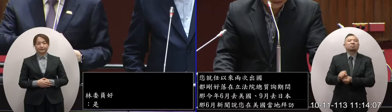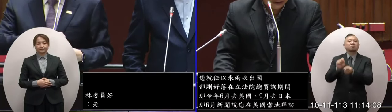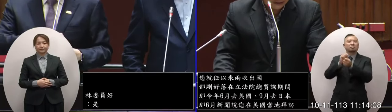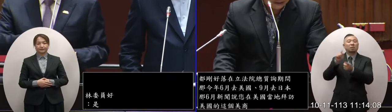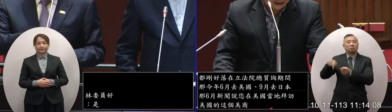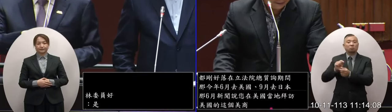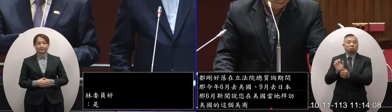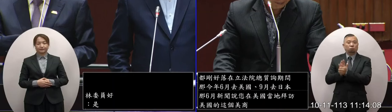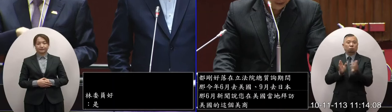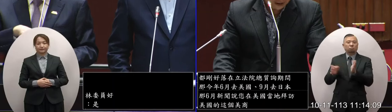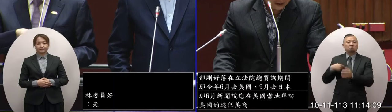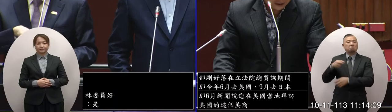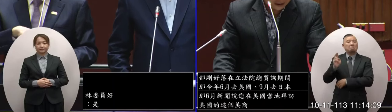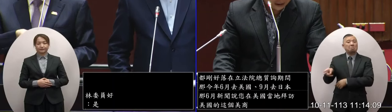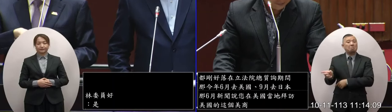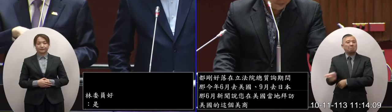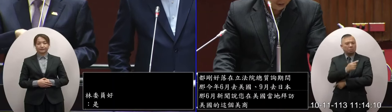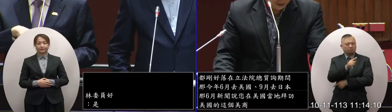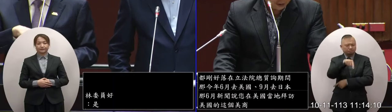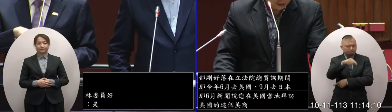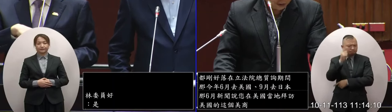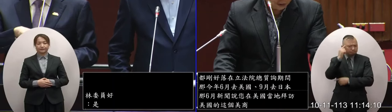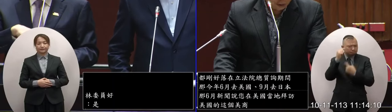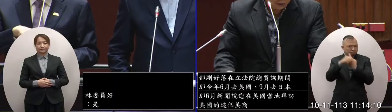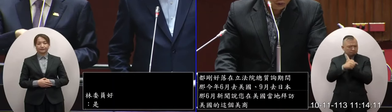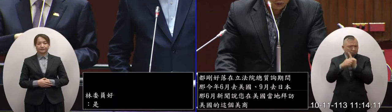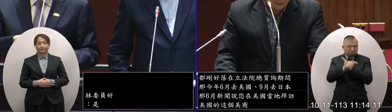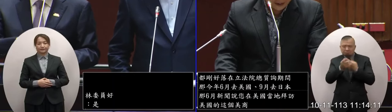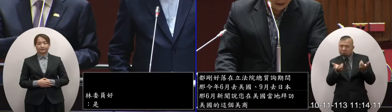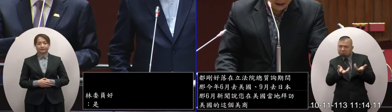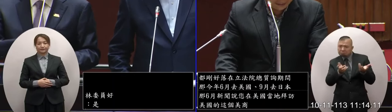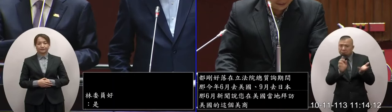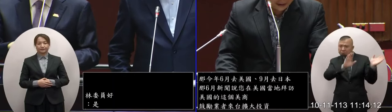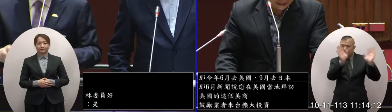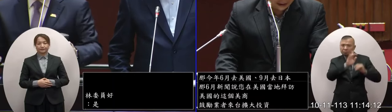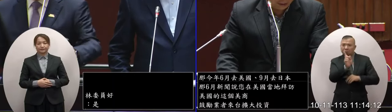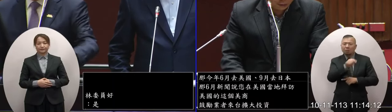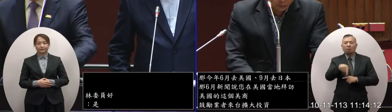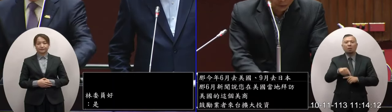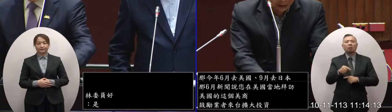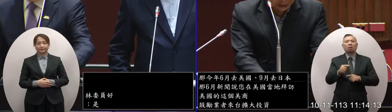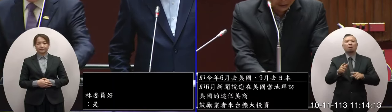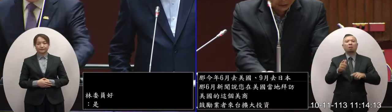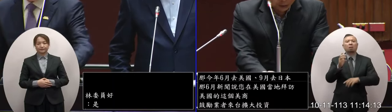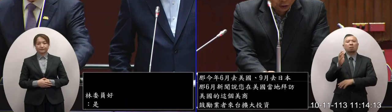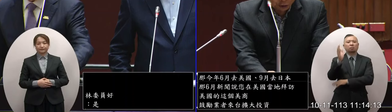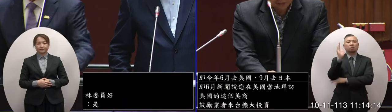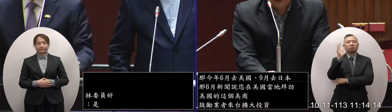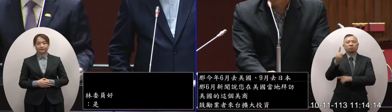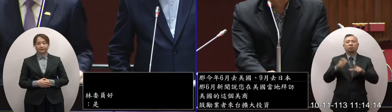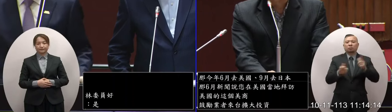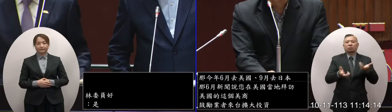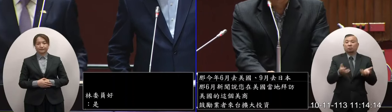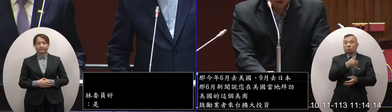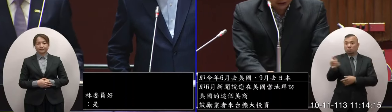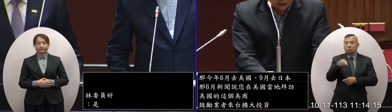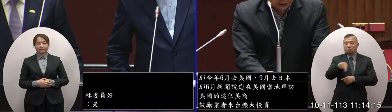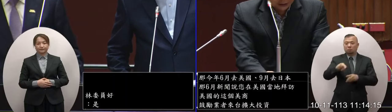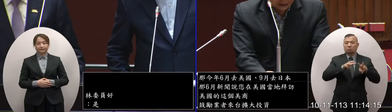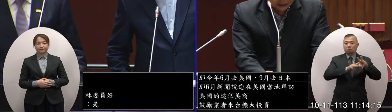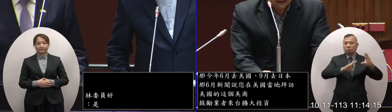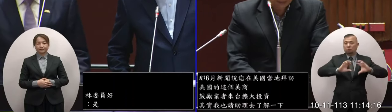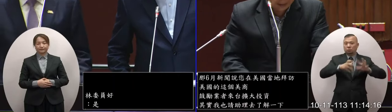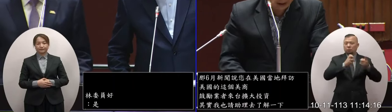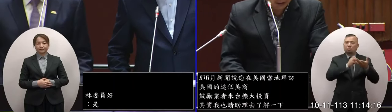理去了解一下哈、哦，这个公务出国报告还没有看到郭部长六月美国出国